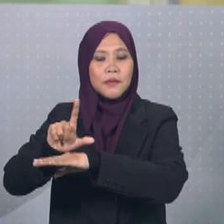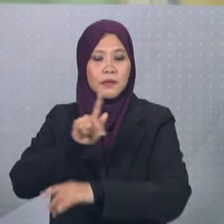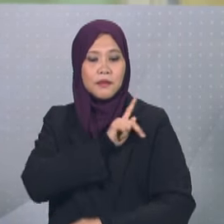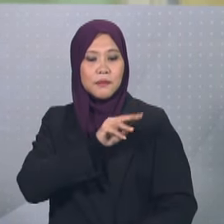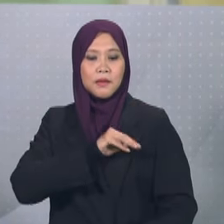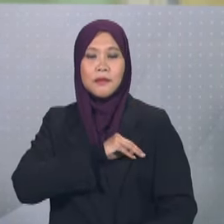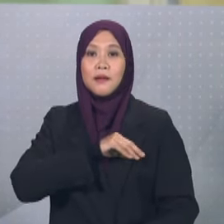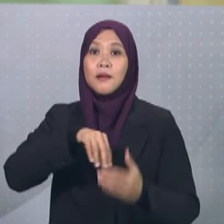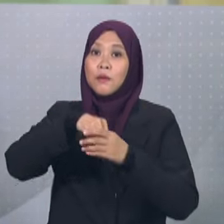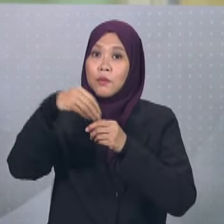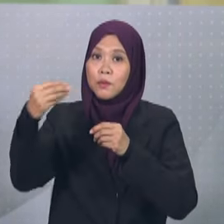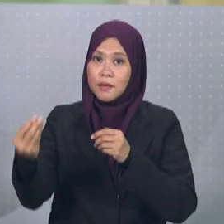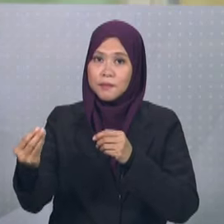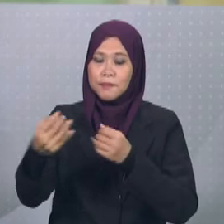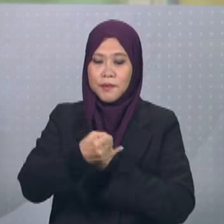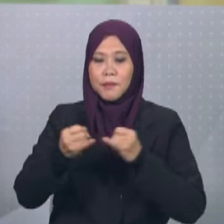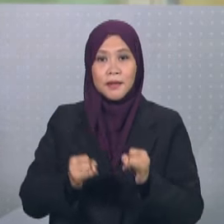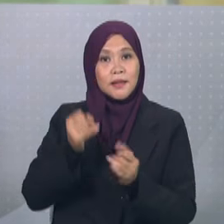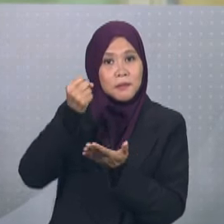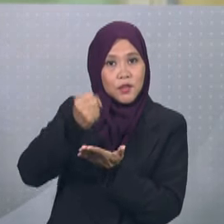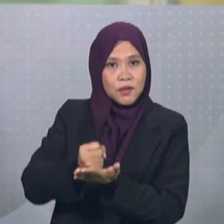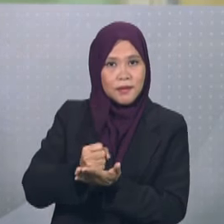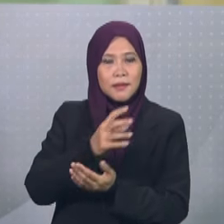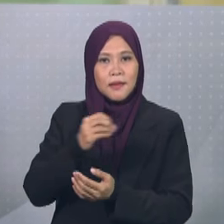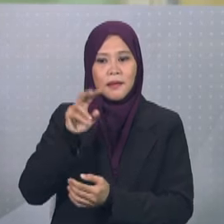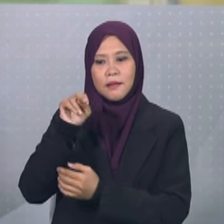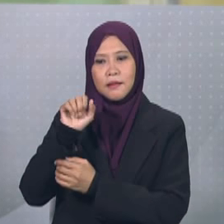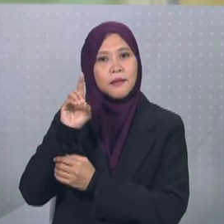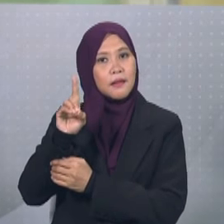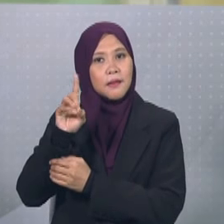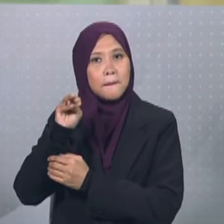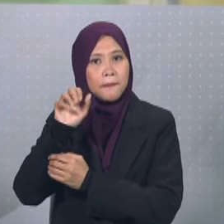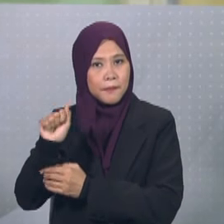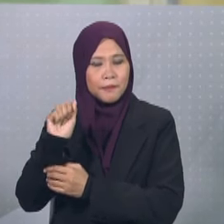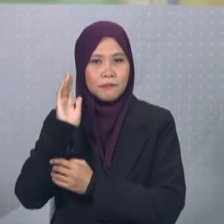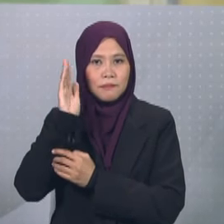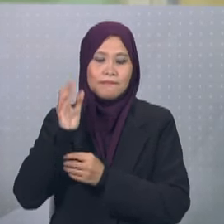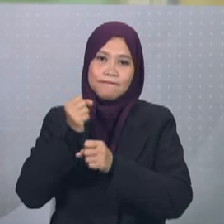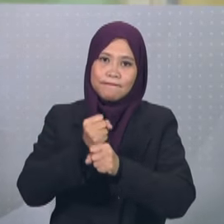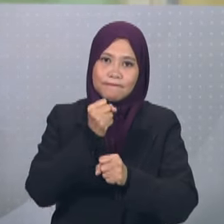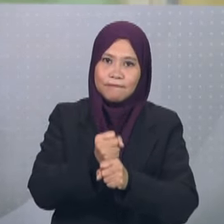Kementerian Luar, Jabatan Immigration dan NADMA telah pun ditugaskan